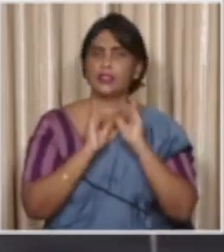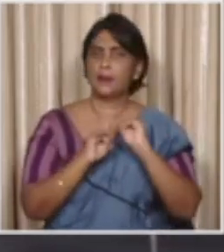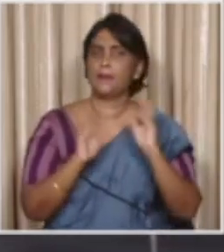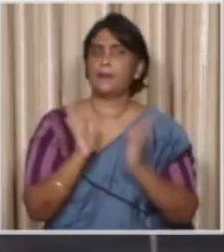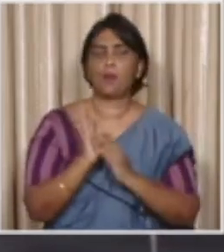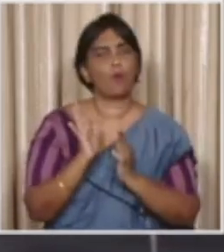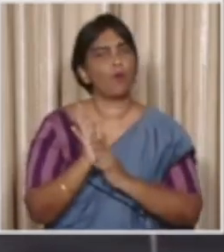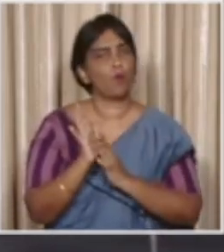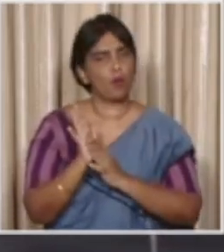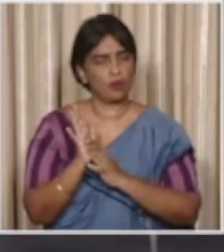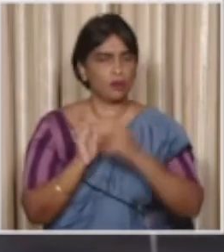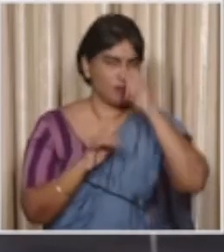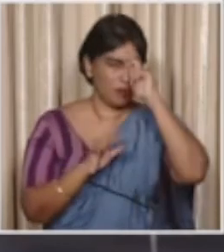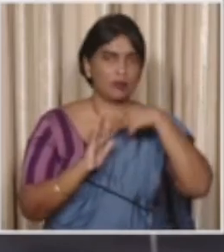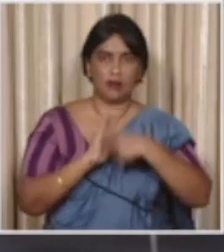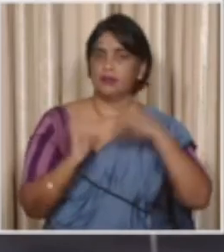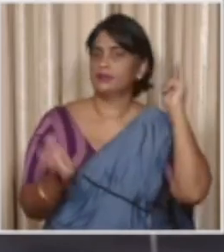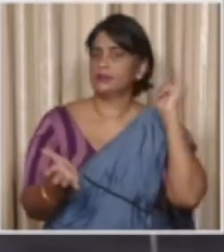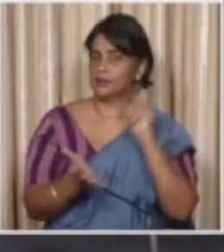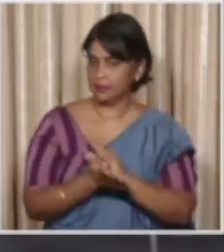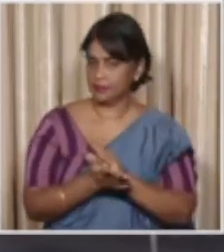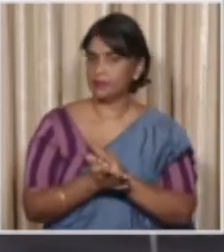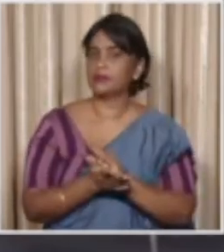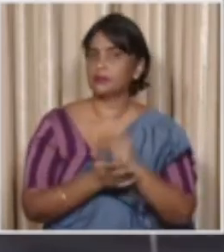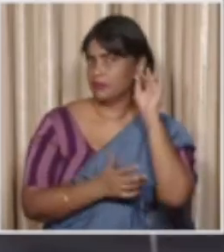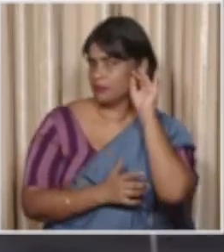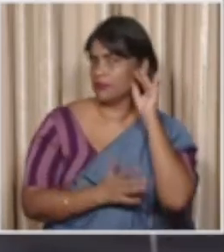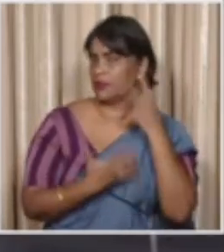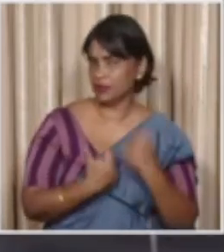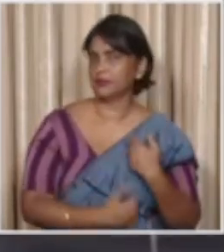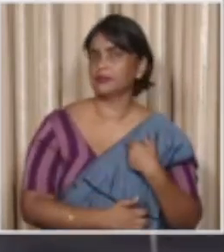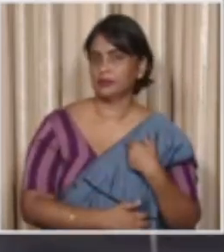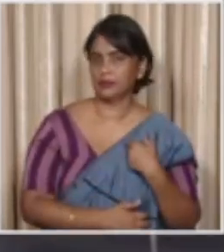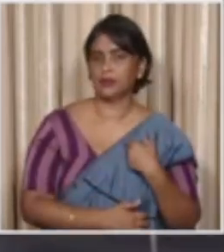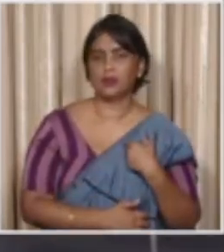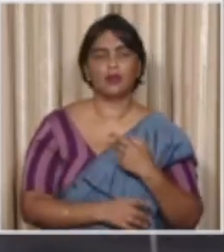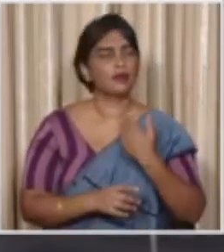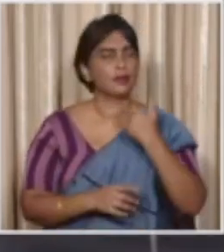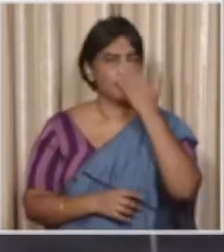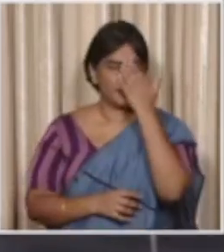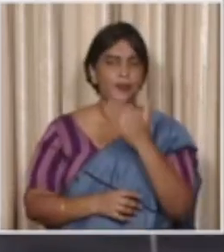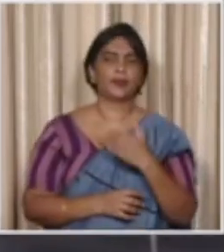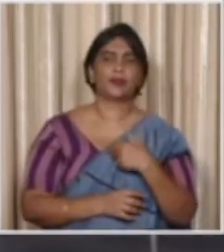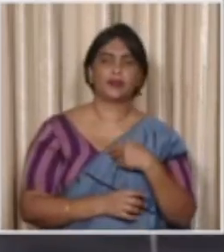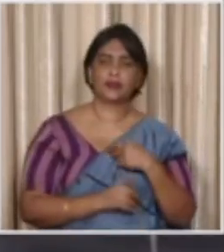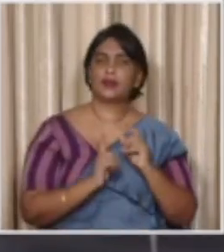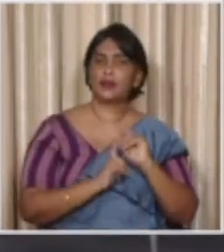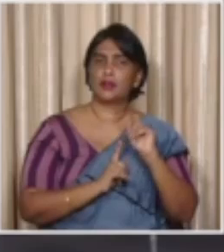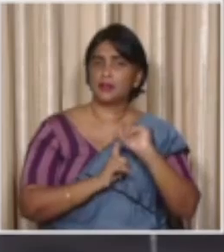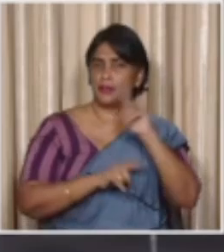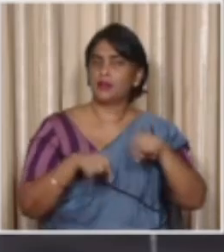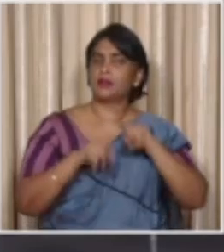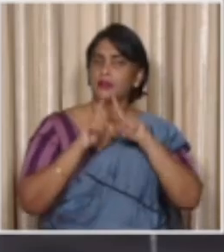අග්‍රාමාත්‍ය නරේන්ද්‍ර සිංහ මෝඩි මහත්මයා ලංකාවට පැමිණෙන බවත් අපට දැන ගැනීමට තිබෙනවා. කරුණා කරලා අපි හිතනවා මේ සභාවට දැන